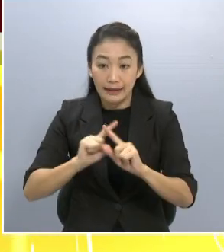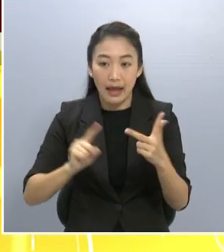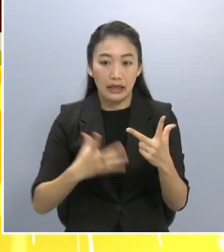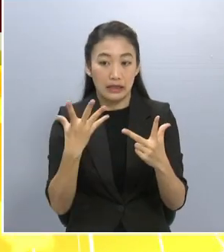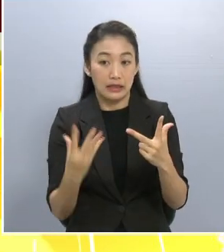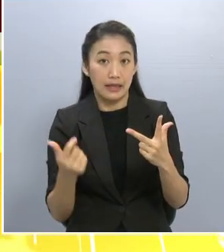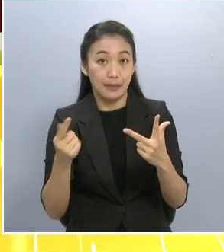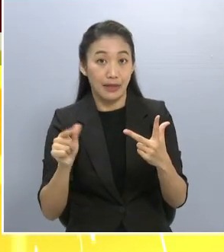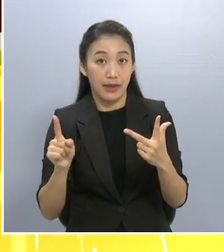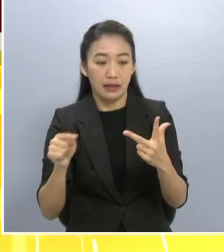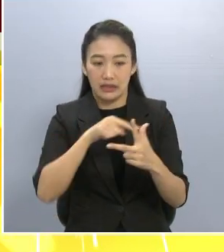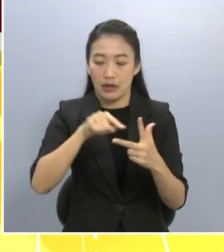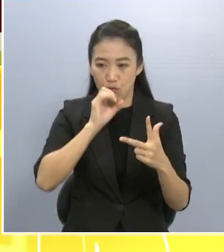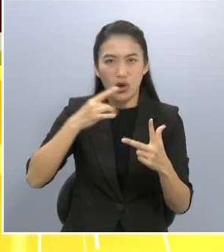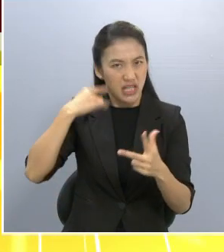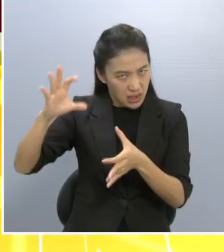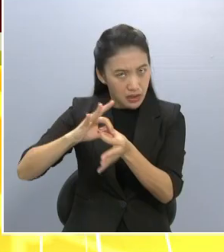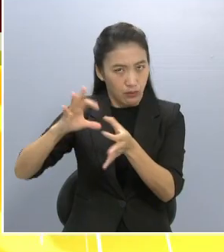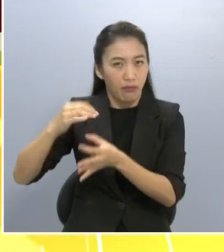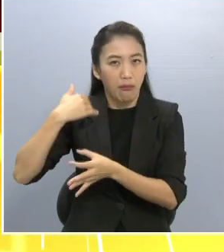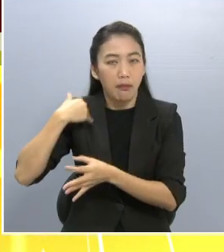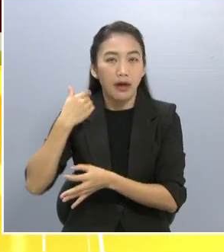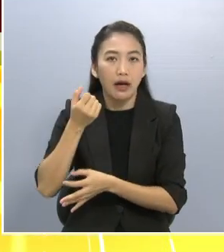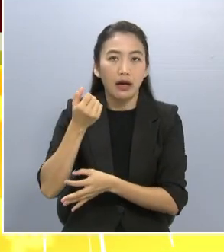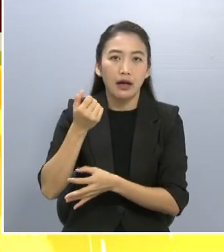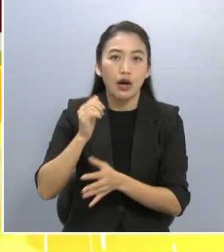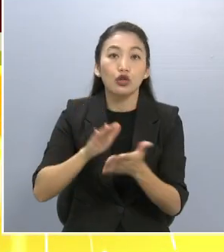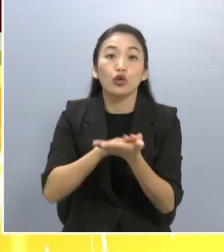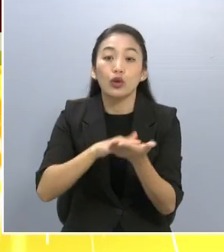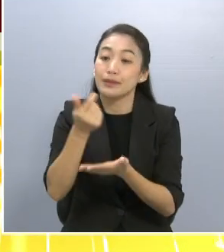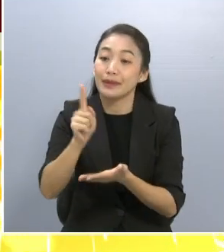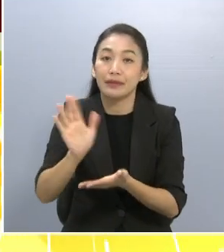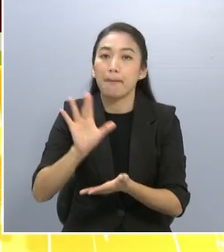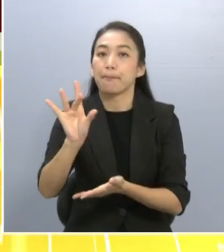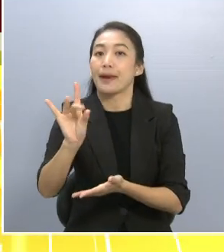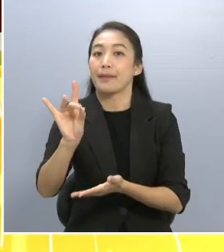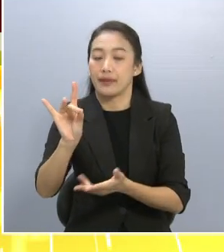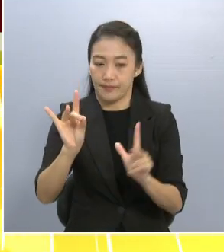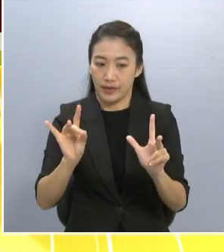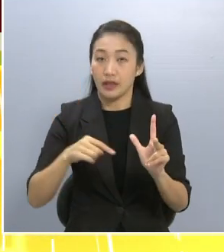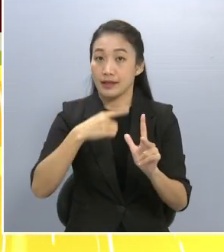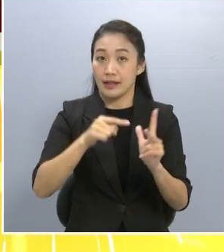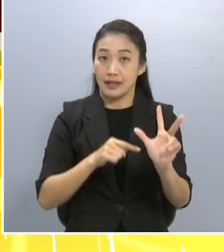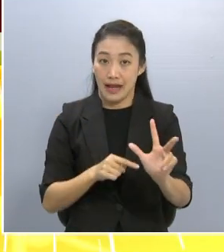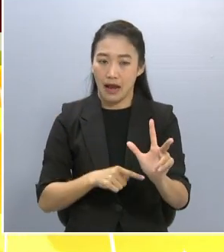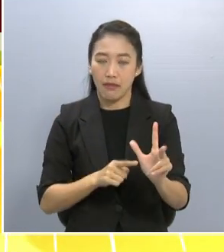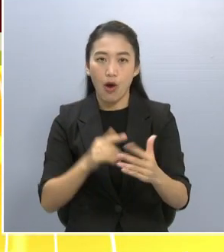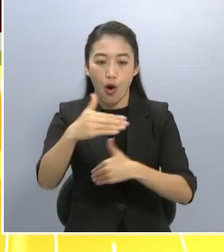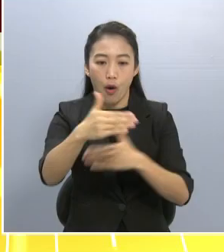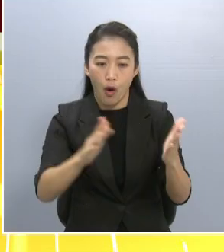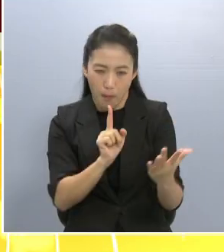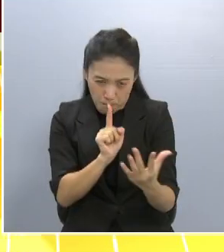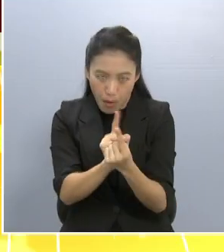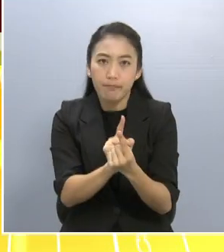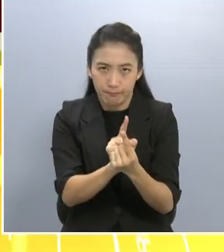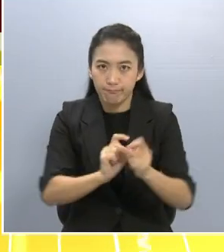พาดพิงว่ามีส่วนรู้เห็นก็ขอพระอีก8รวมเป็นทั้งหมดเนี่ย 11คนเช้าวันนี้